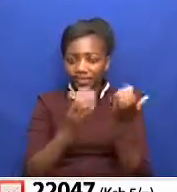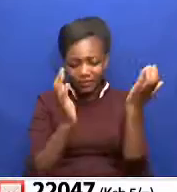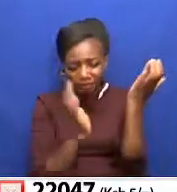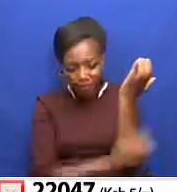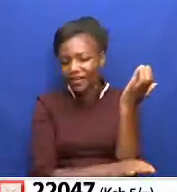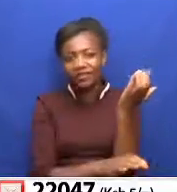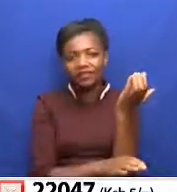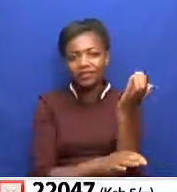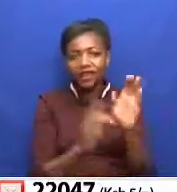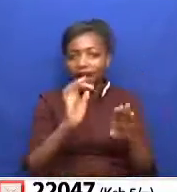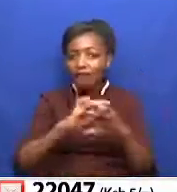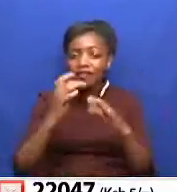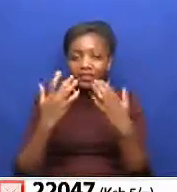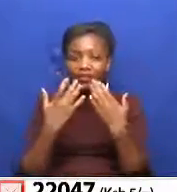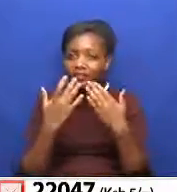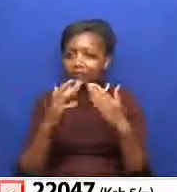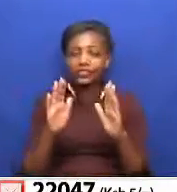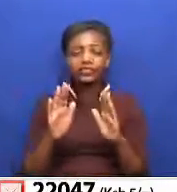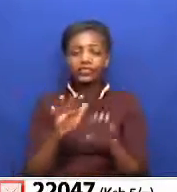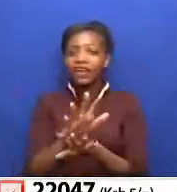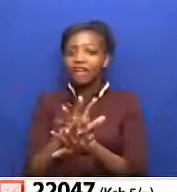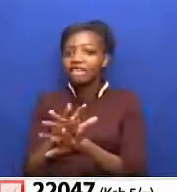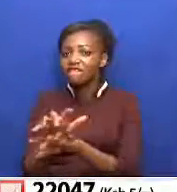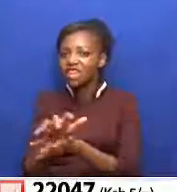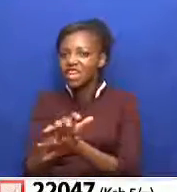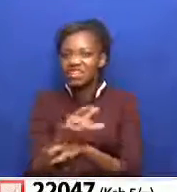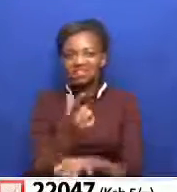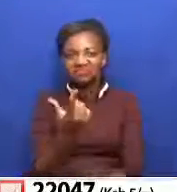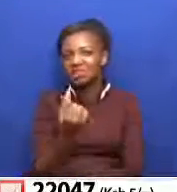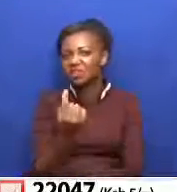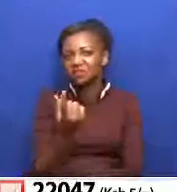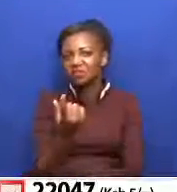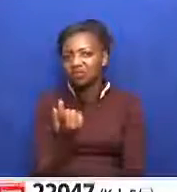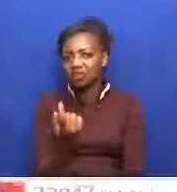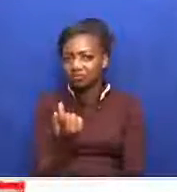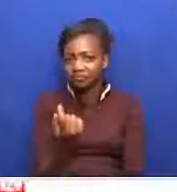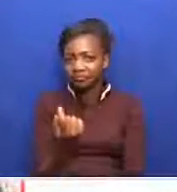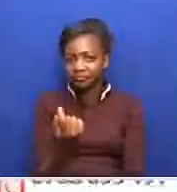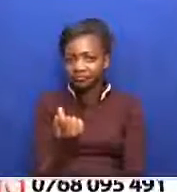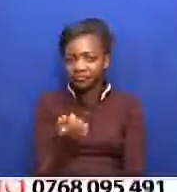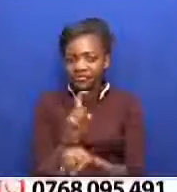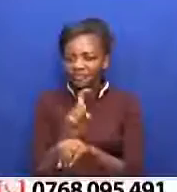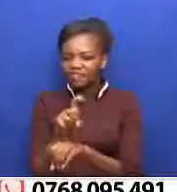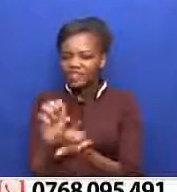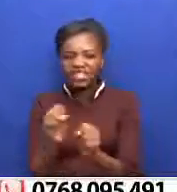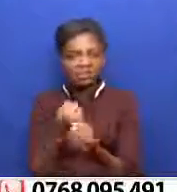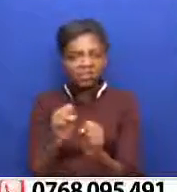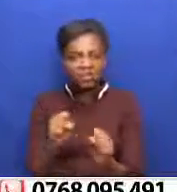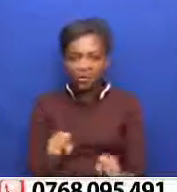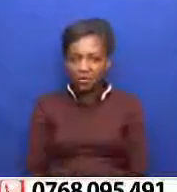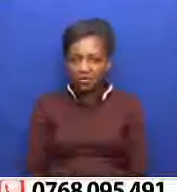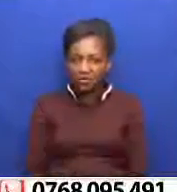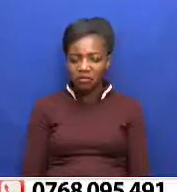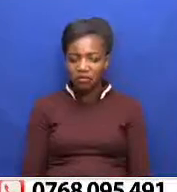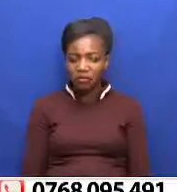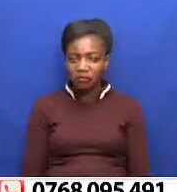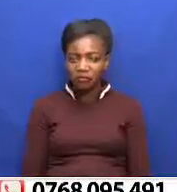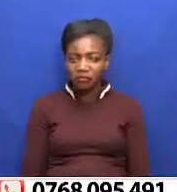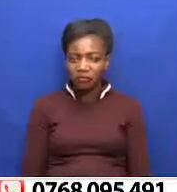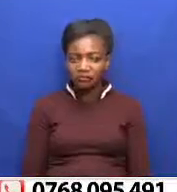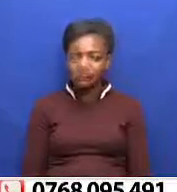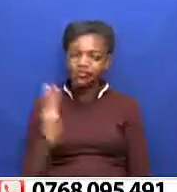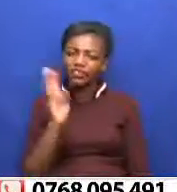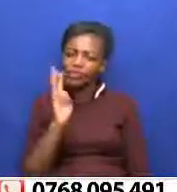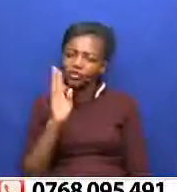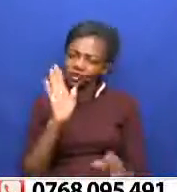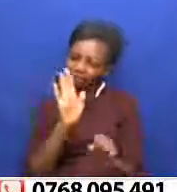affected as there is little fish in the lake. Penye tulikuwa tunatufa manyavu yetu, penye tulikuwa tunatufa manyavu, hiyo maji